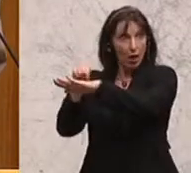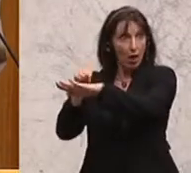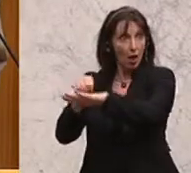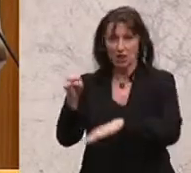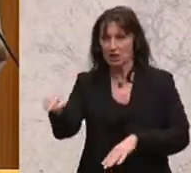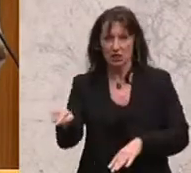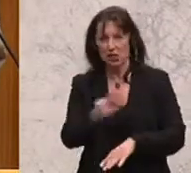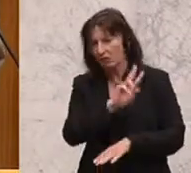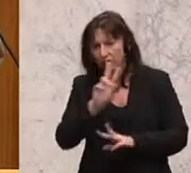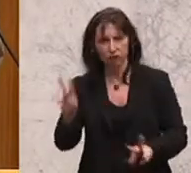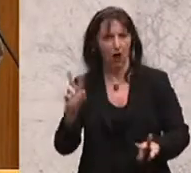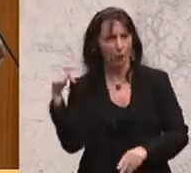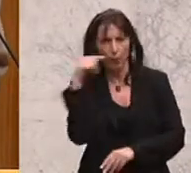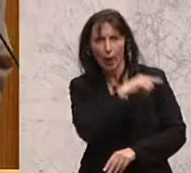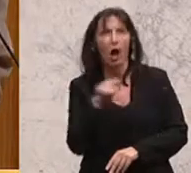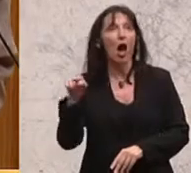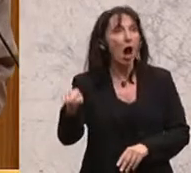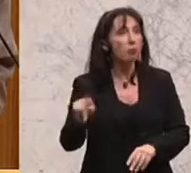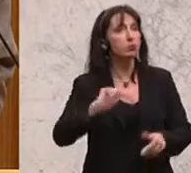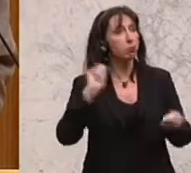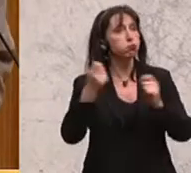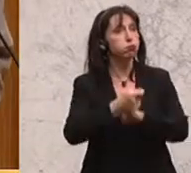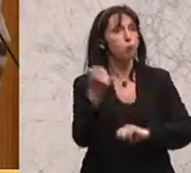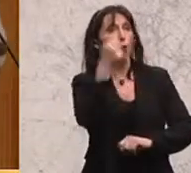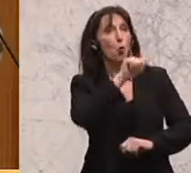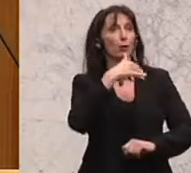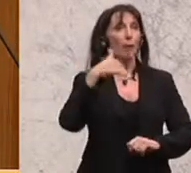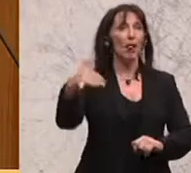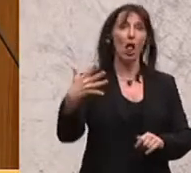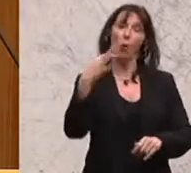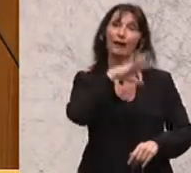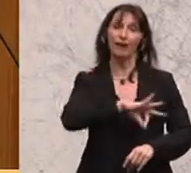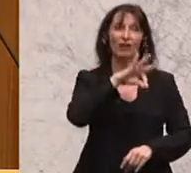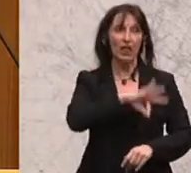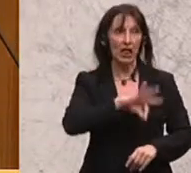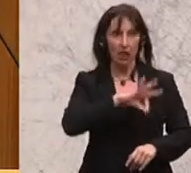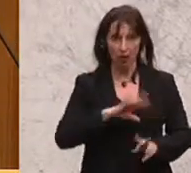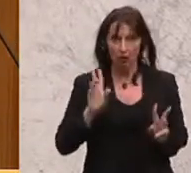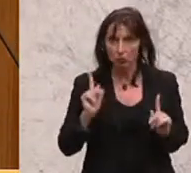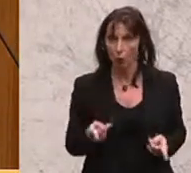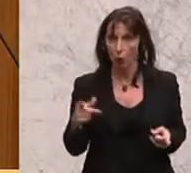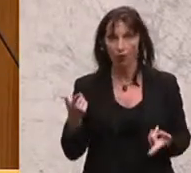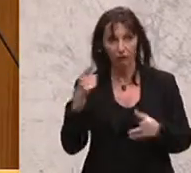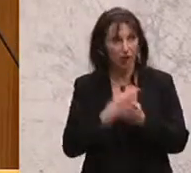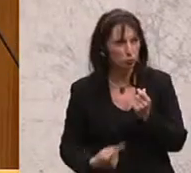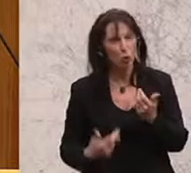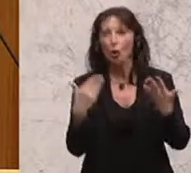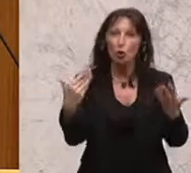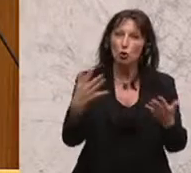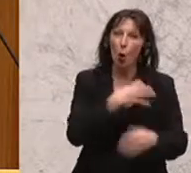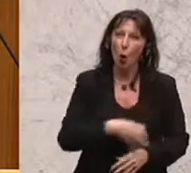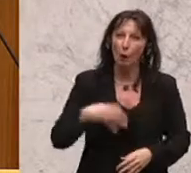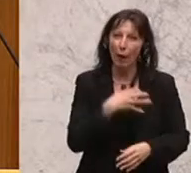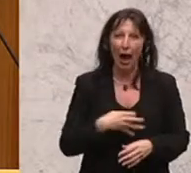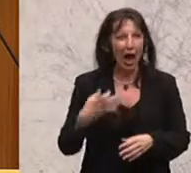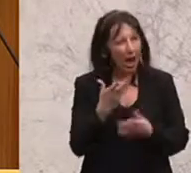ihrem Totalversagen dann aber die 100 Millionen Gewinn plausibilisiert und nicht Verlust. Wir können also schon sehen, wie bayerische Bankmanager einen